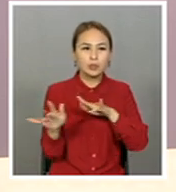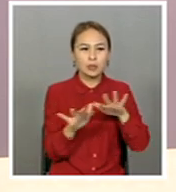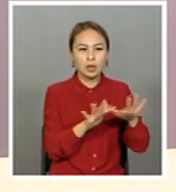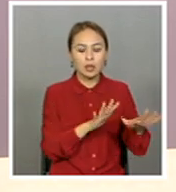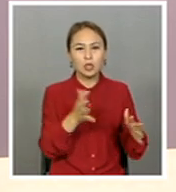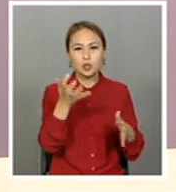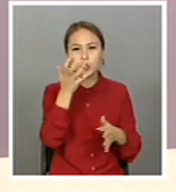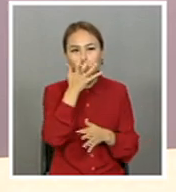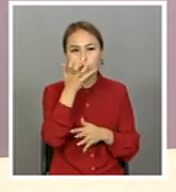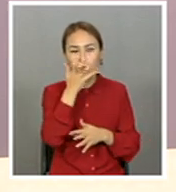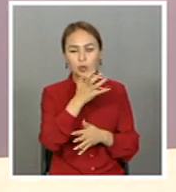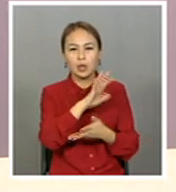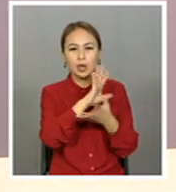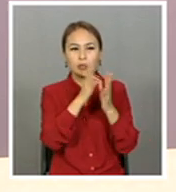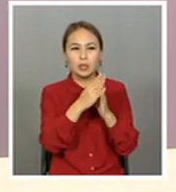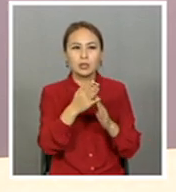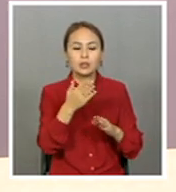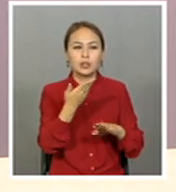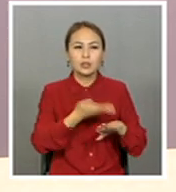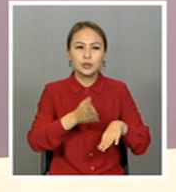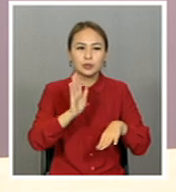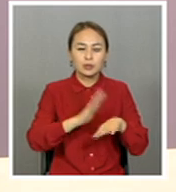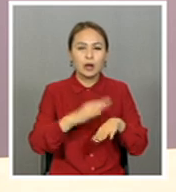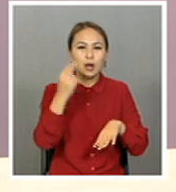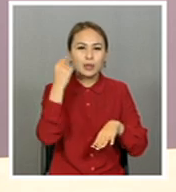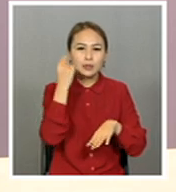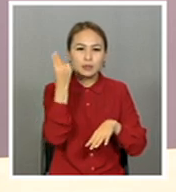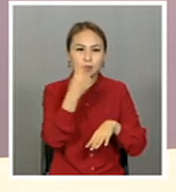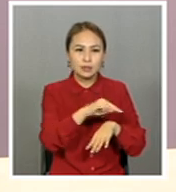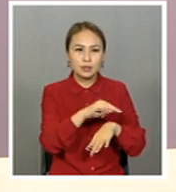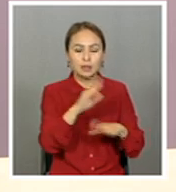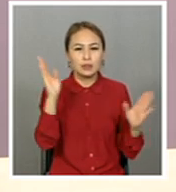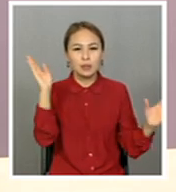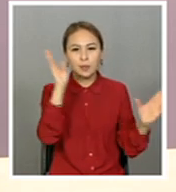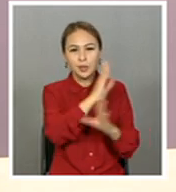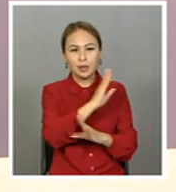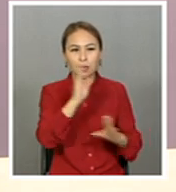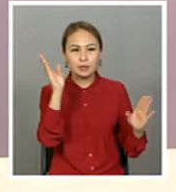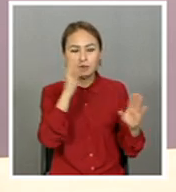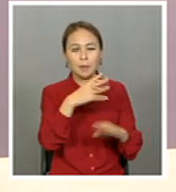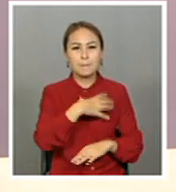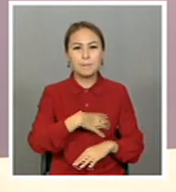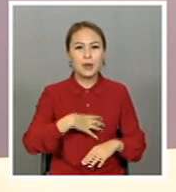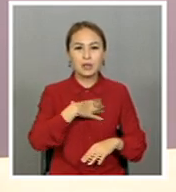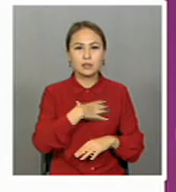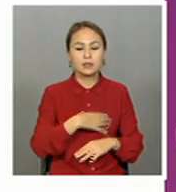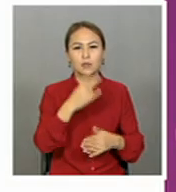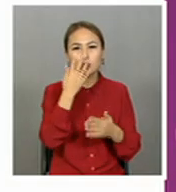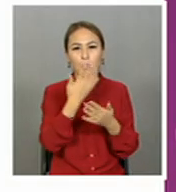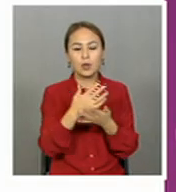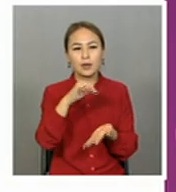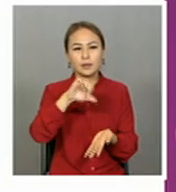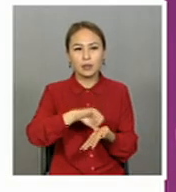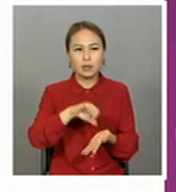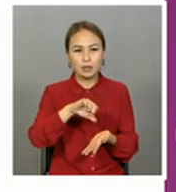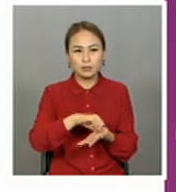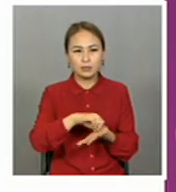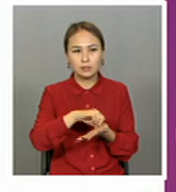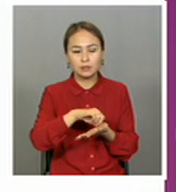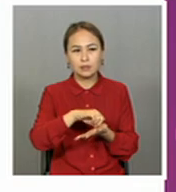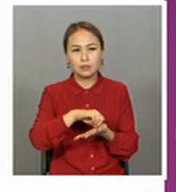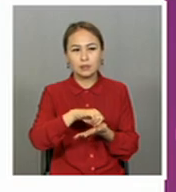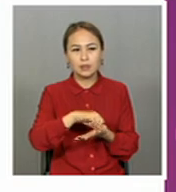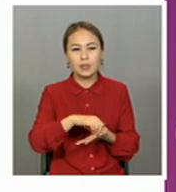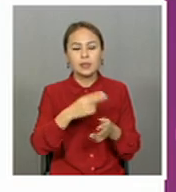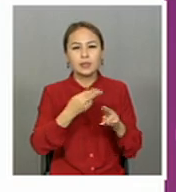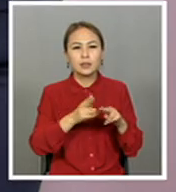жылуды нашар өткізуі сияқты қасиеттер табиғатта маңызды рөл атқарады.